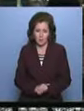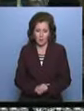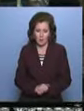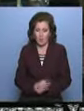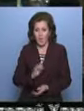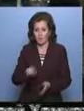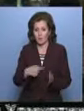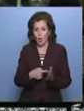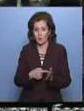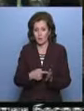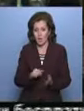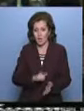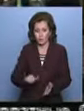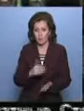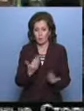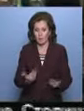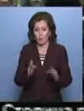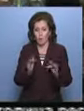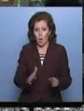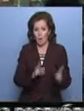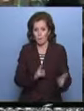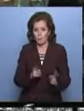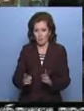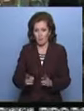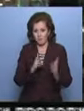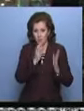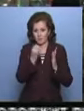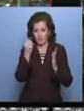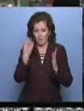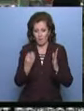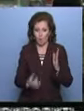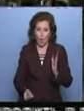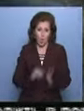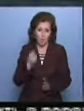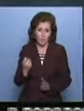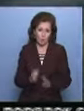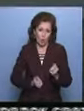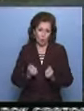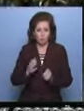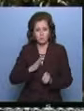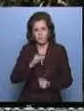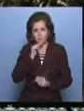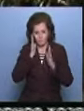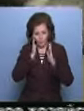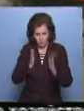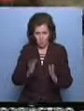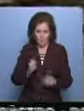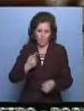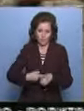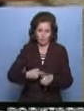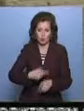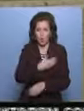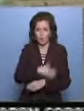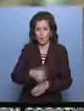Столицы республики сегодня продолжат приводить в порядок свое светофорное хозяйство. Водителям советуют быть предельно внимательными на пересечении